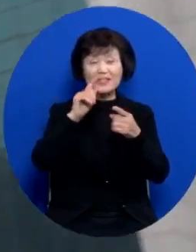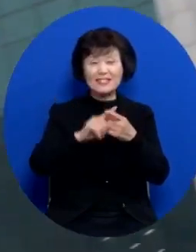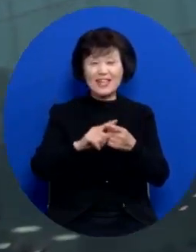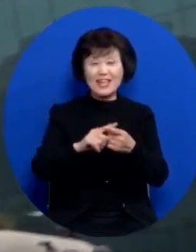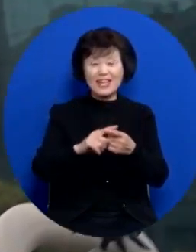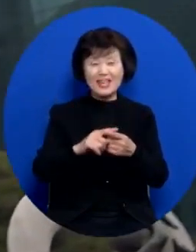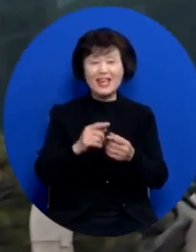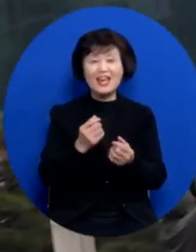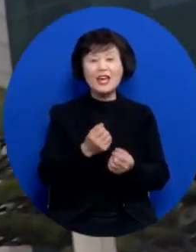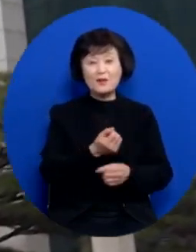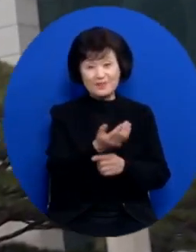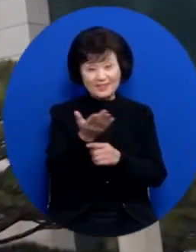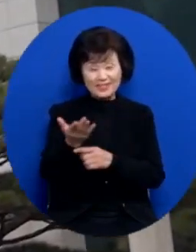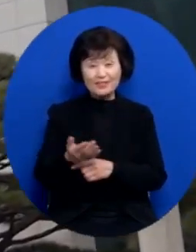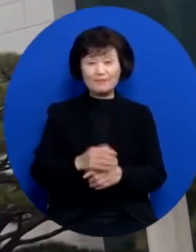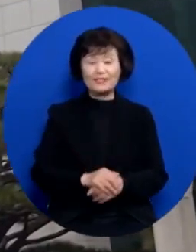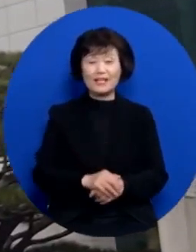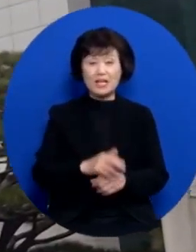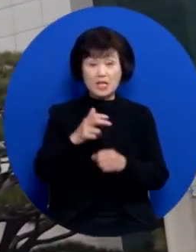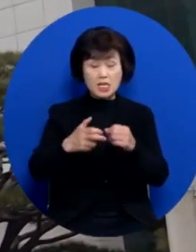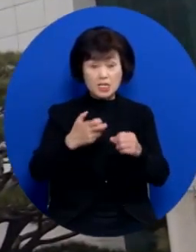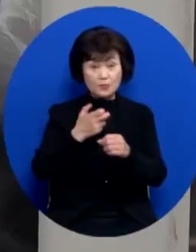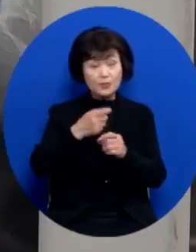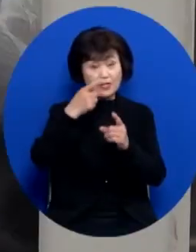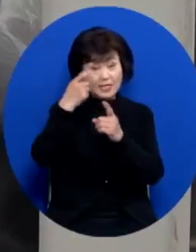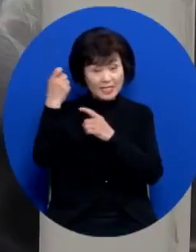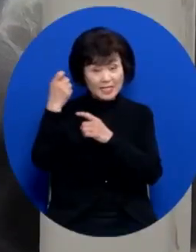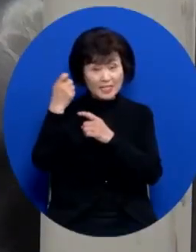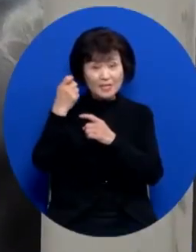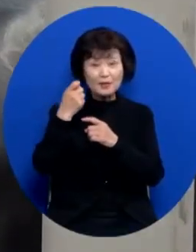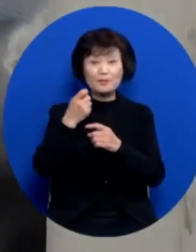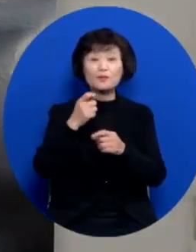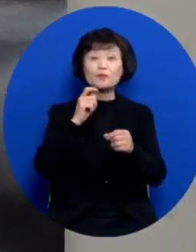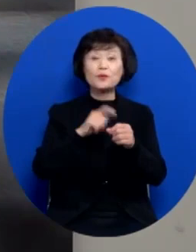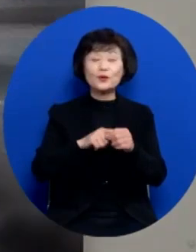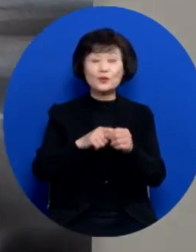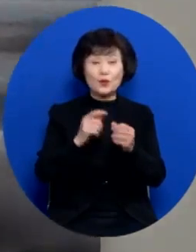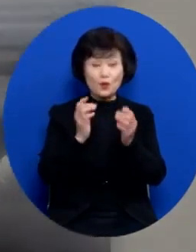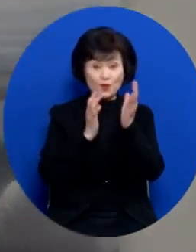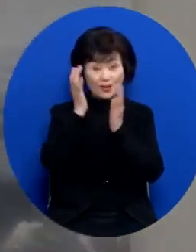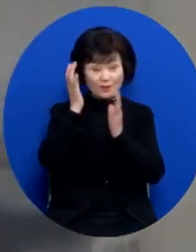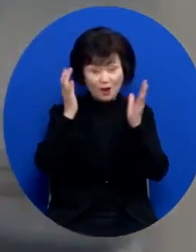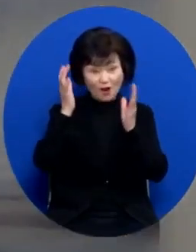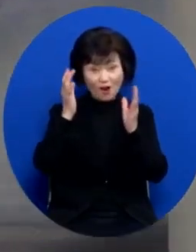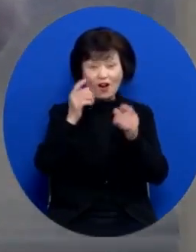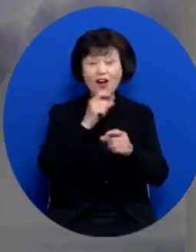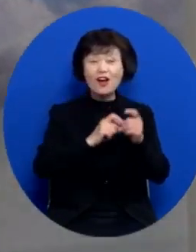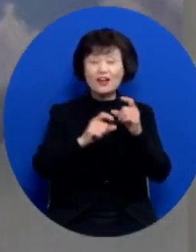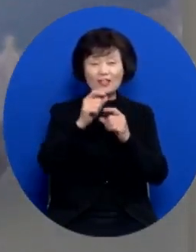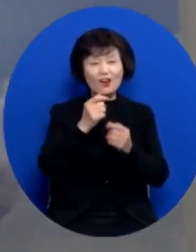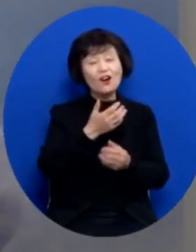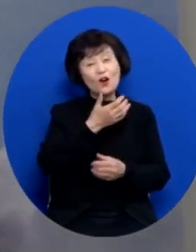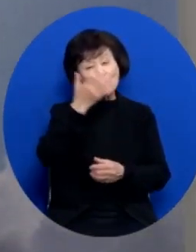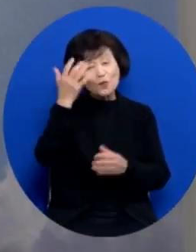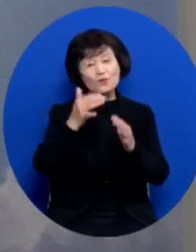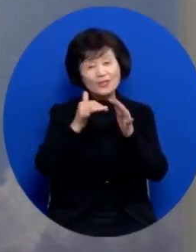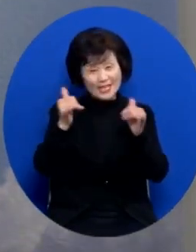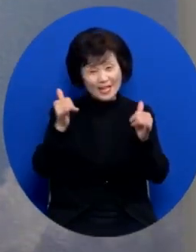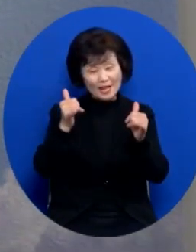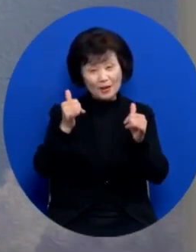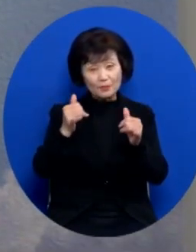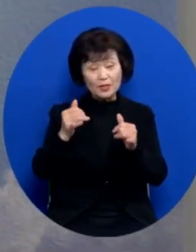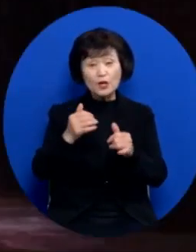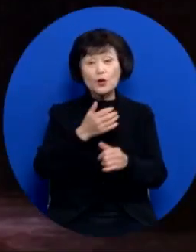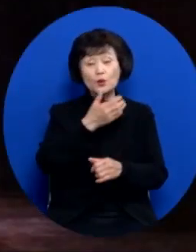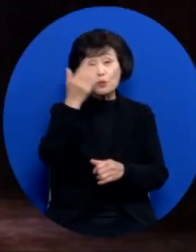광림교회가 창립 70주년을 기념해 선보이는 뮤지컬 더 드리머 있는 자들. 성경인물인